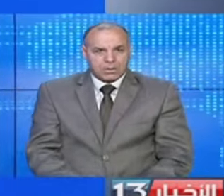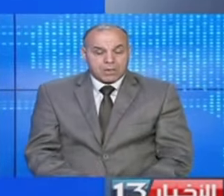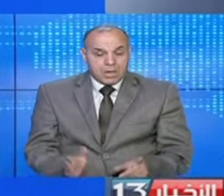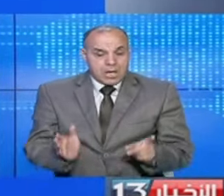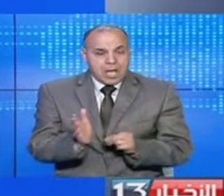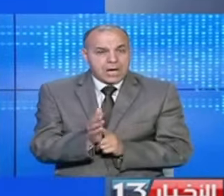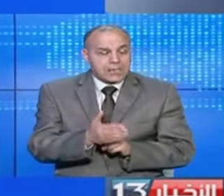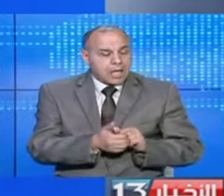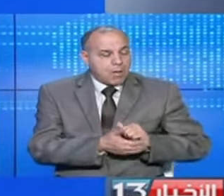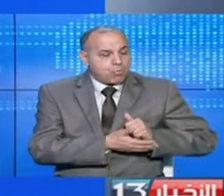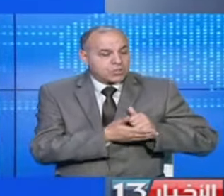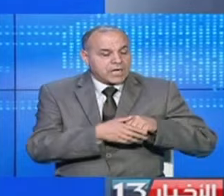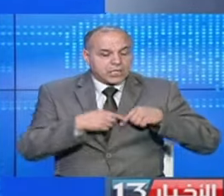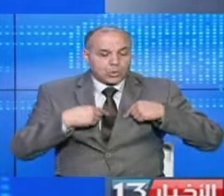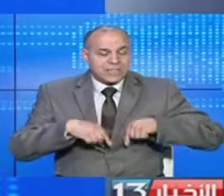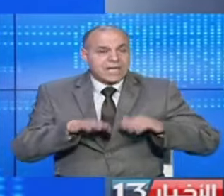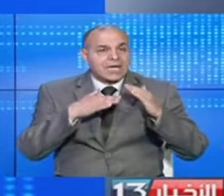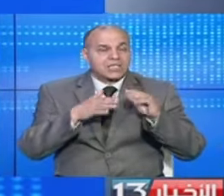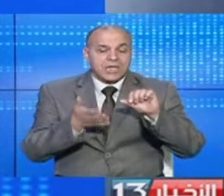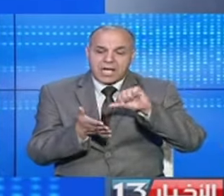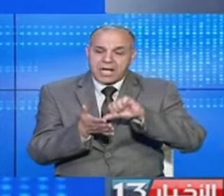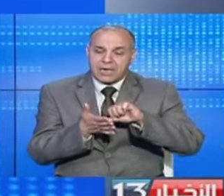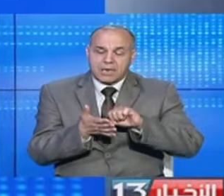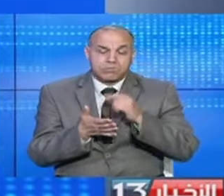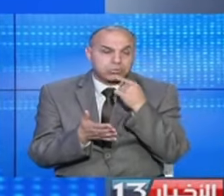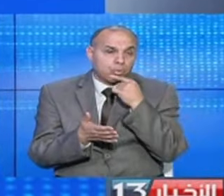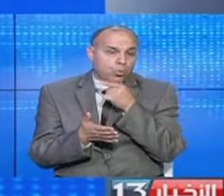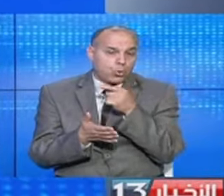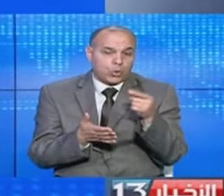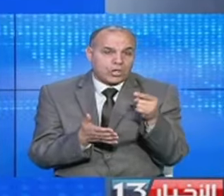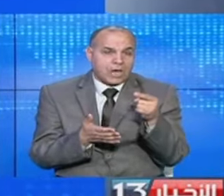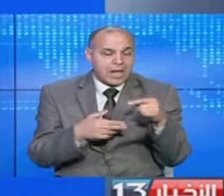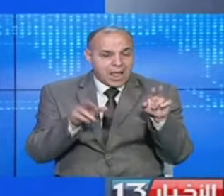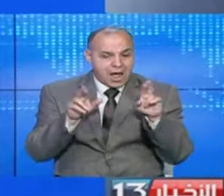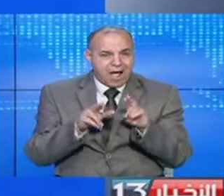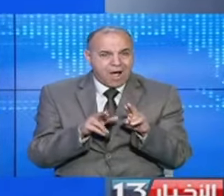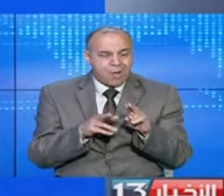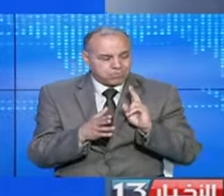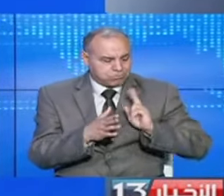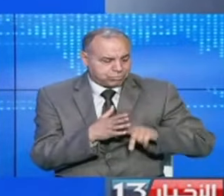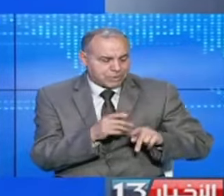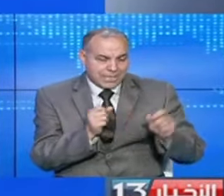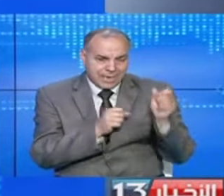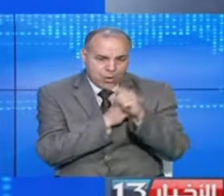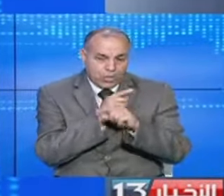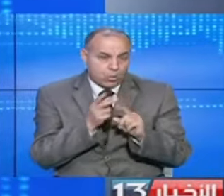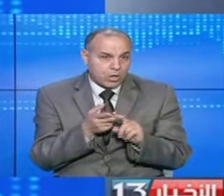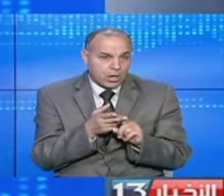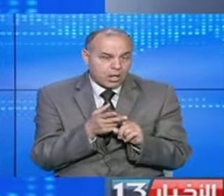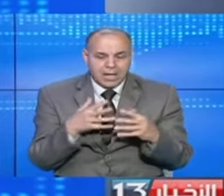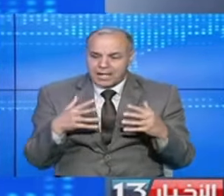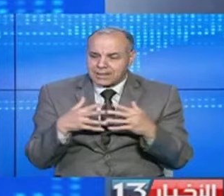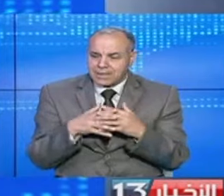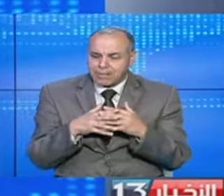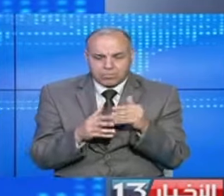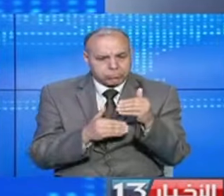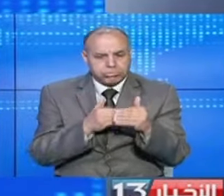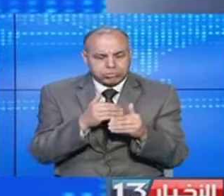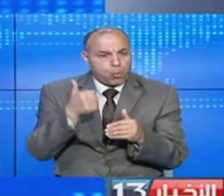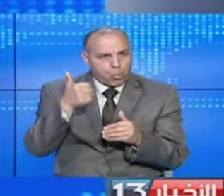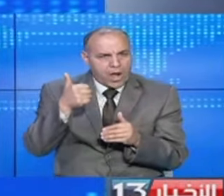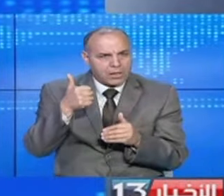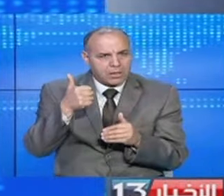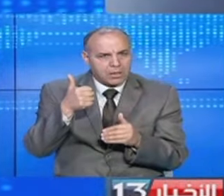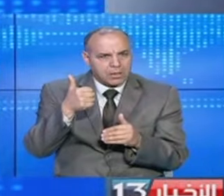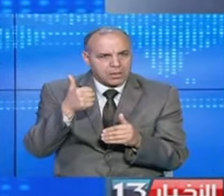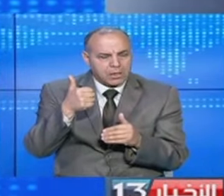أكد مساعد وزير الخارجية الإيراني عباس عراقجي أن العودة إلى الاتفاق النووي تتضمن خطوة واحدة